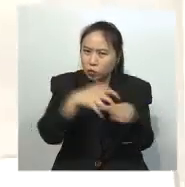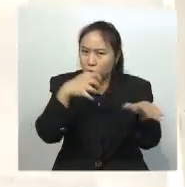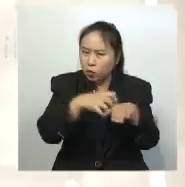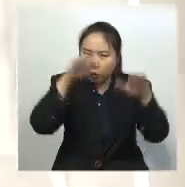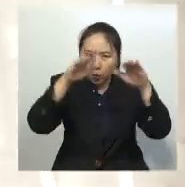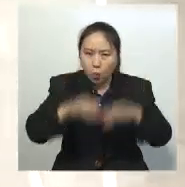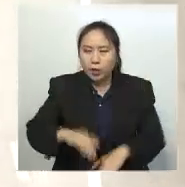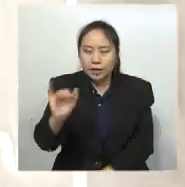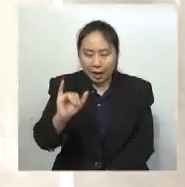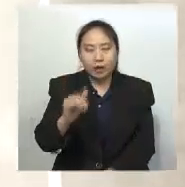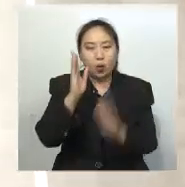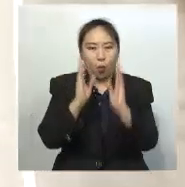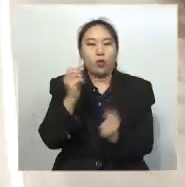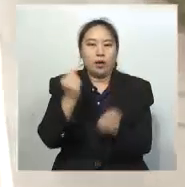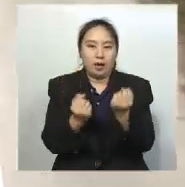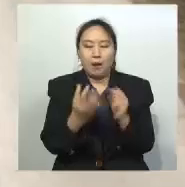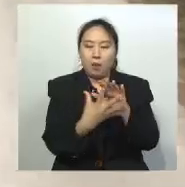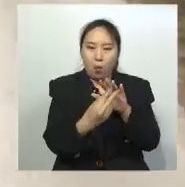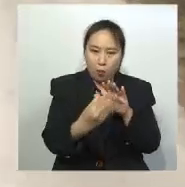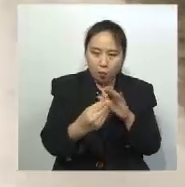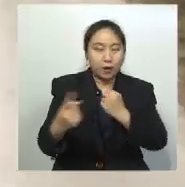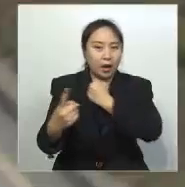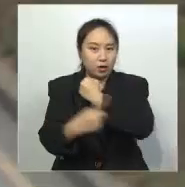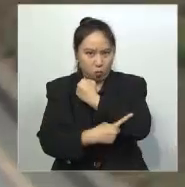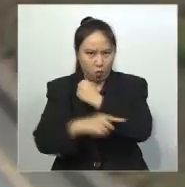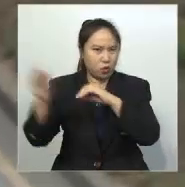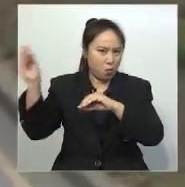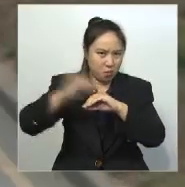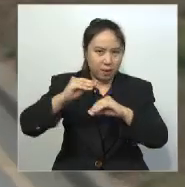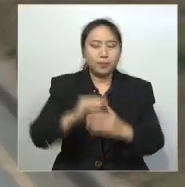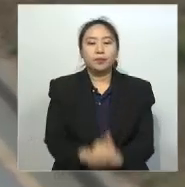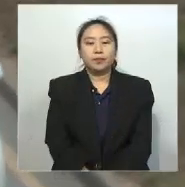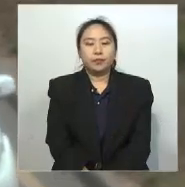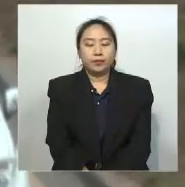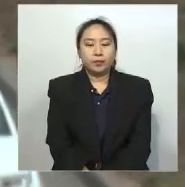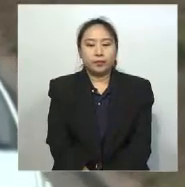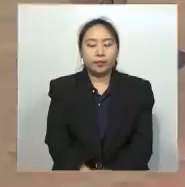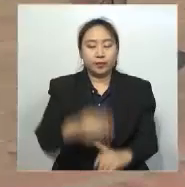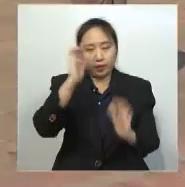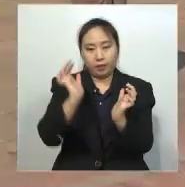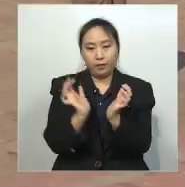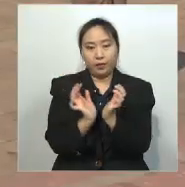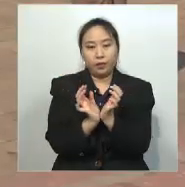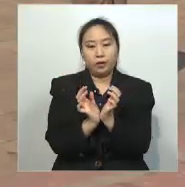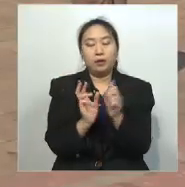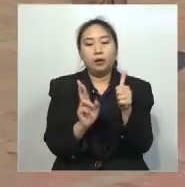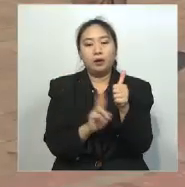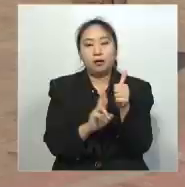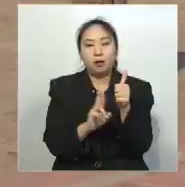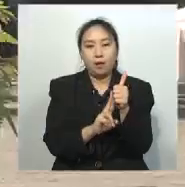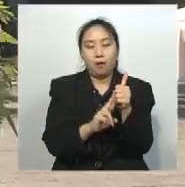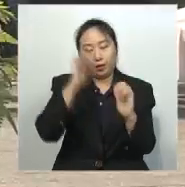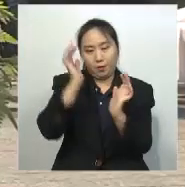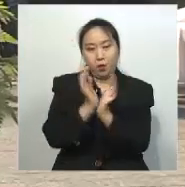อบรมผู้ขับขี่รวมถึงมีการเพิ่มบทลงโทษอีกด้วย ขณะที่พลตำรวจเอกศีวรารังสิพรามนกุลรอง